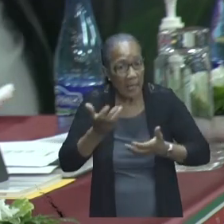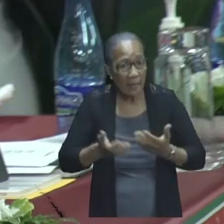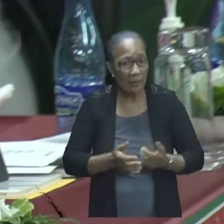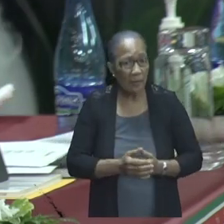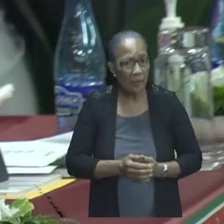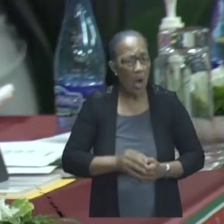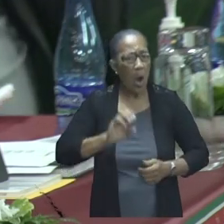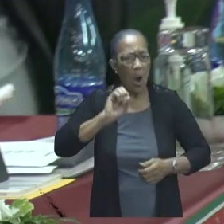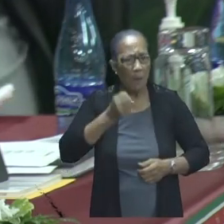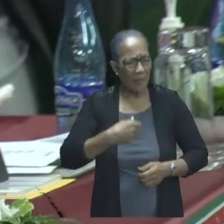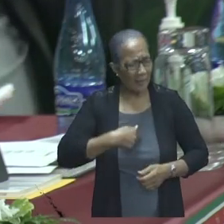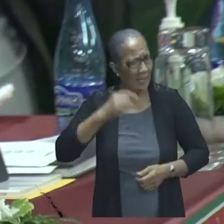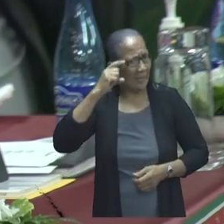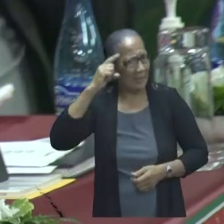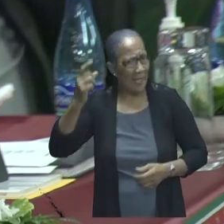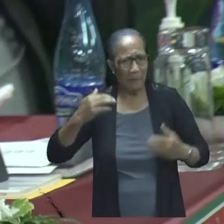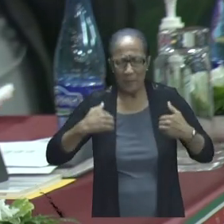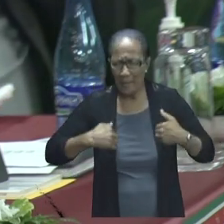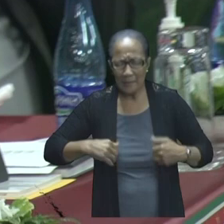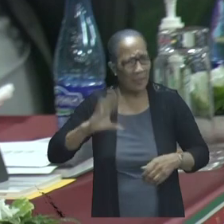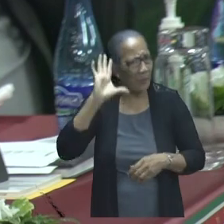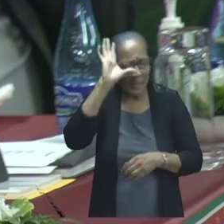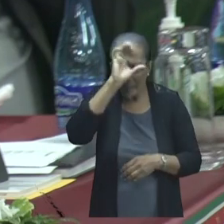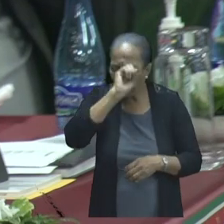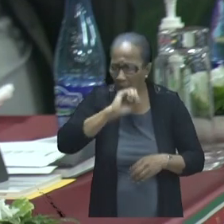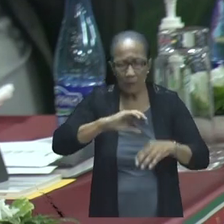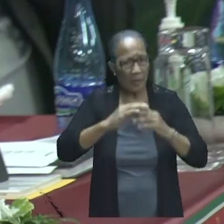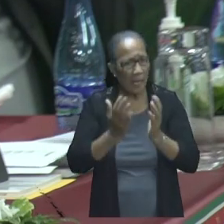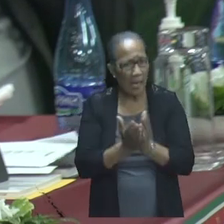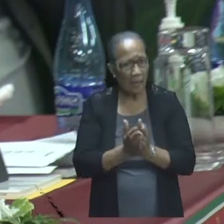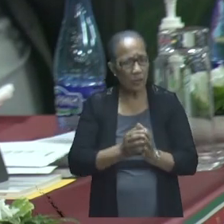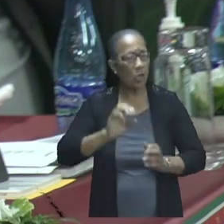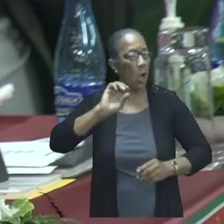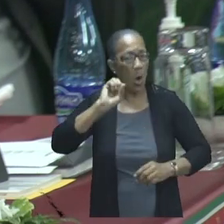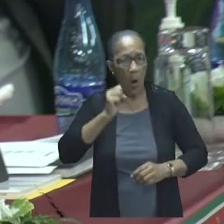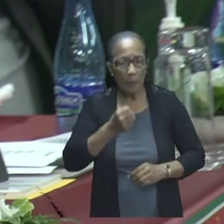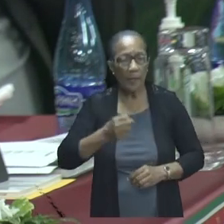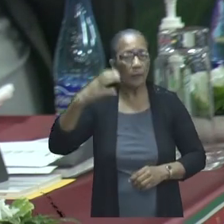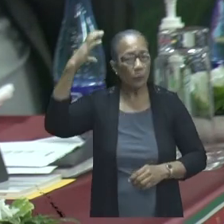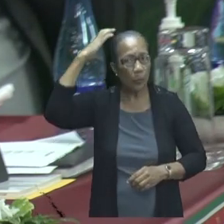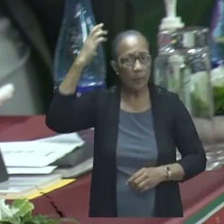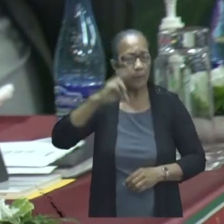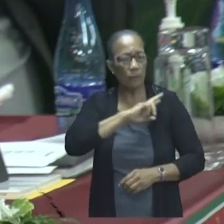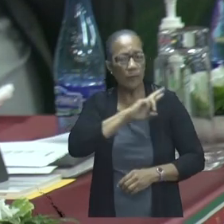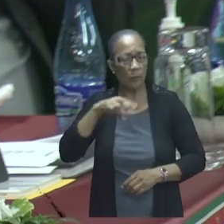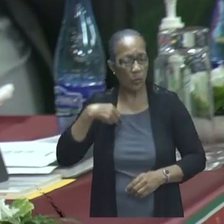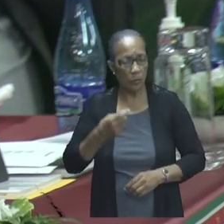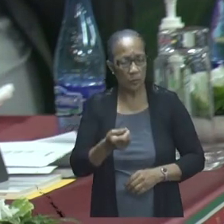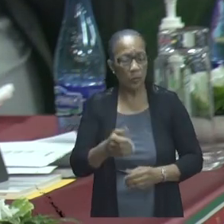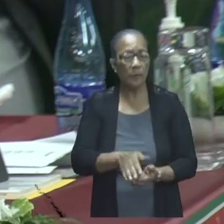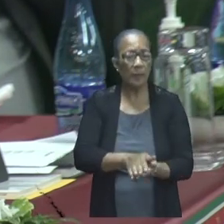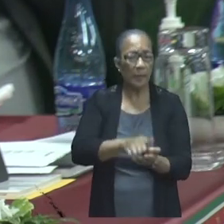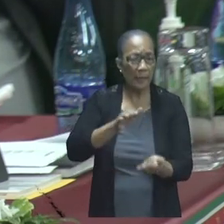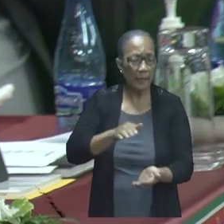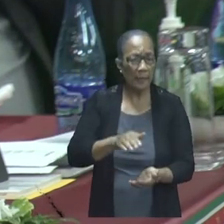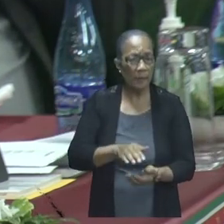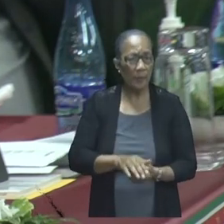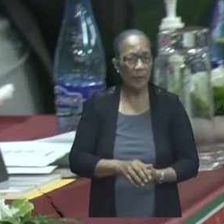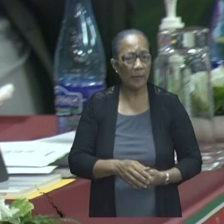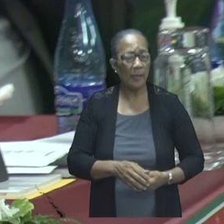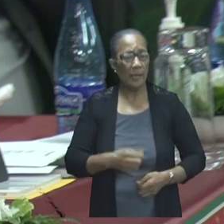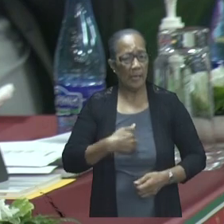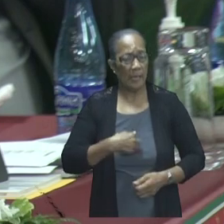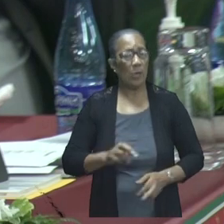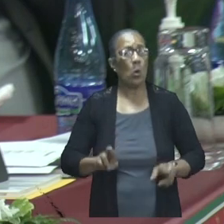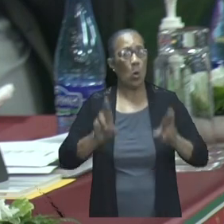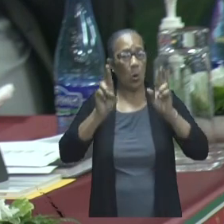niet altijd goed begrepen locked wat het probleem is van onze begroting en onze financiële huishouden dus ik hoop